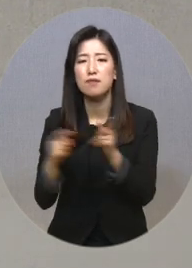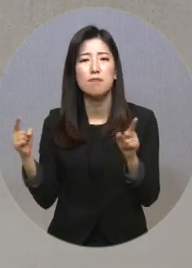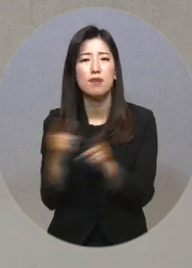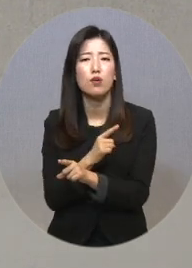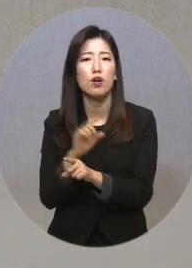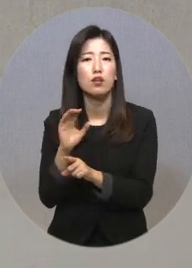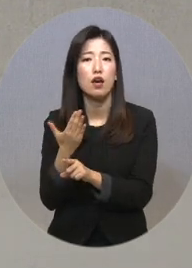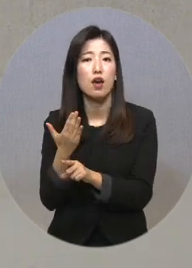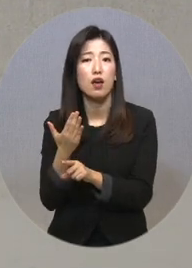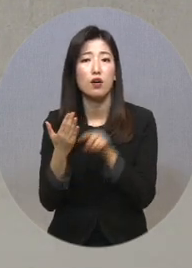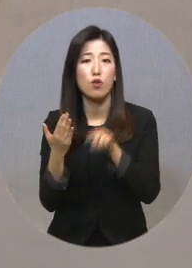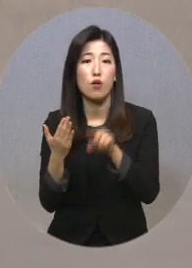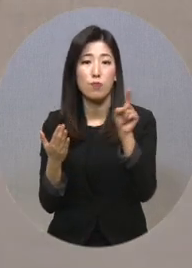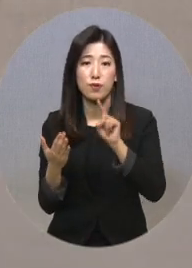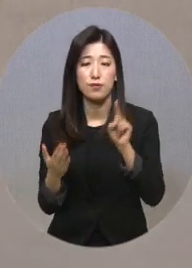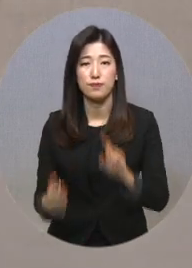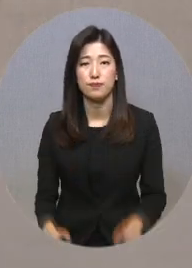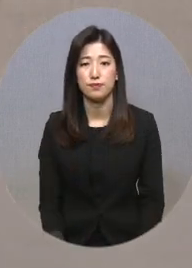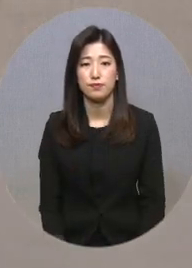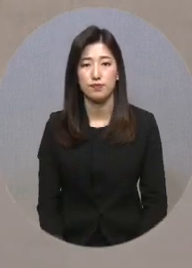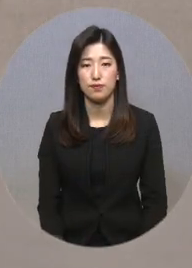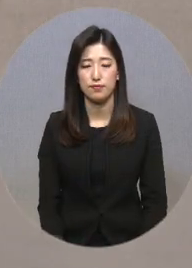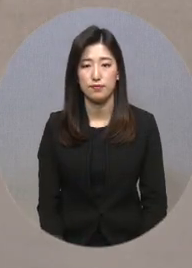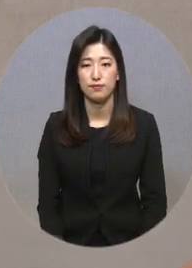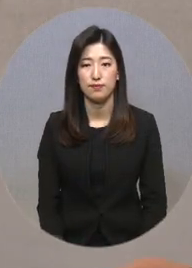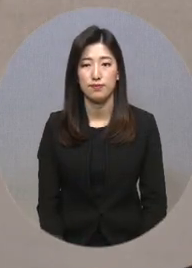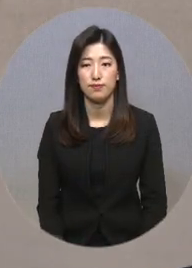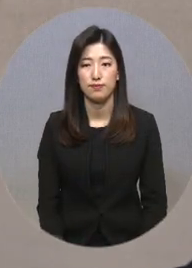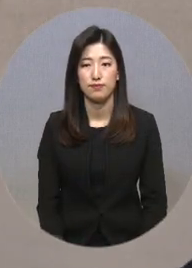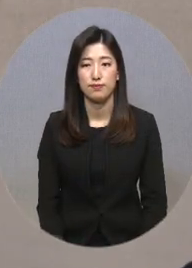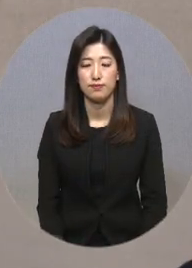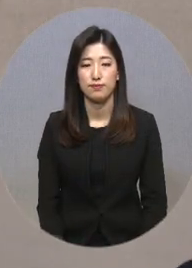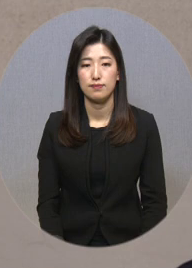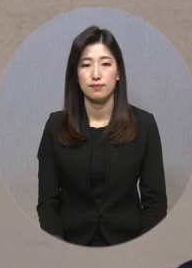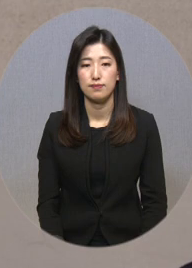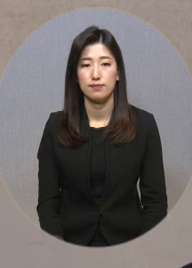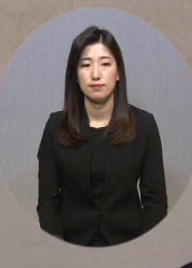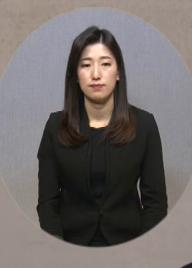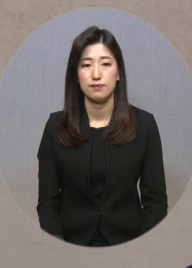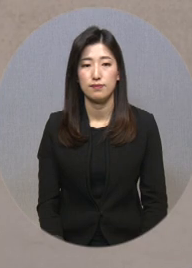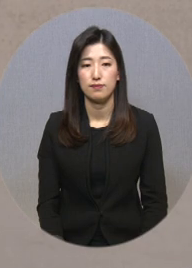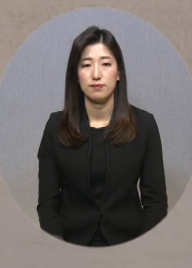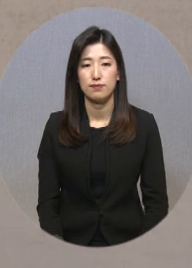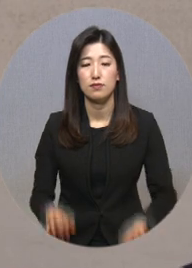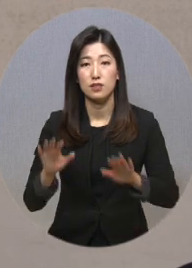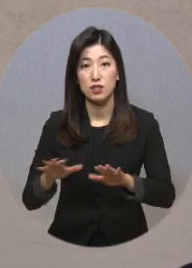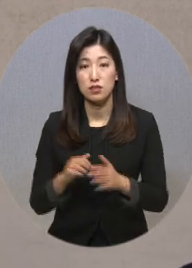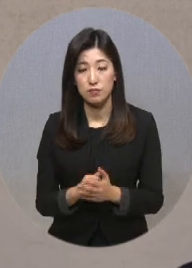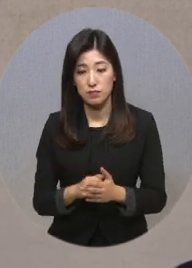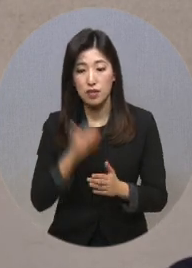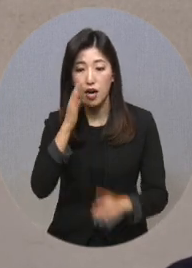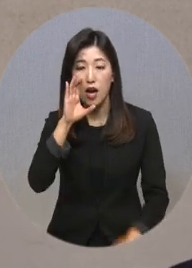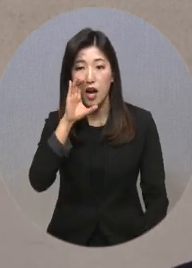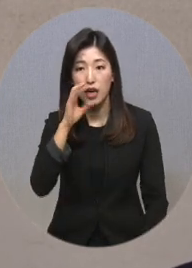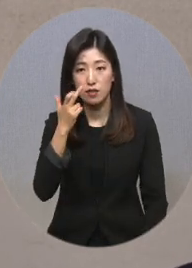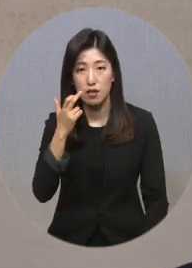있다면 어떤 것들이 있을까요? 전반적으로 이제 개발이 왕성하게 되다 보니까